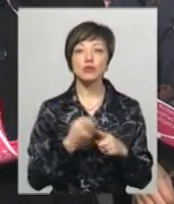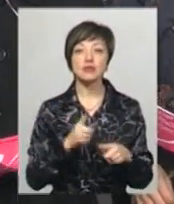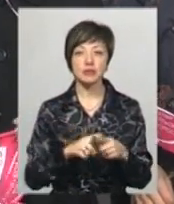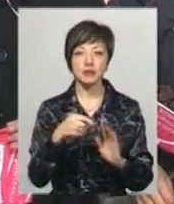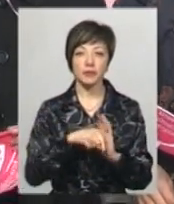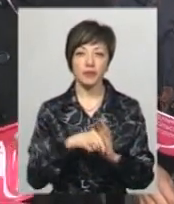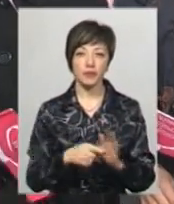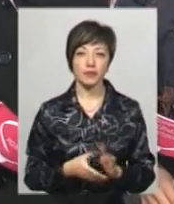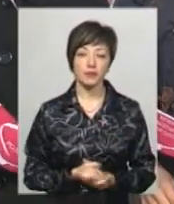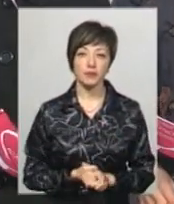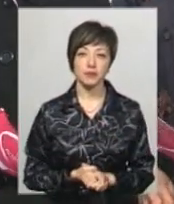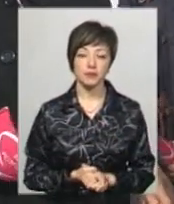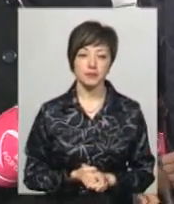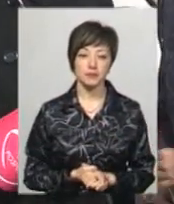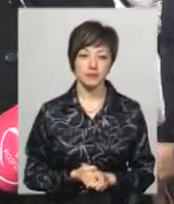саме?